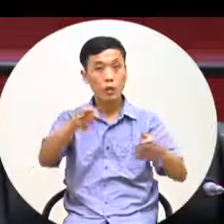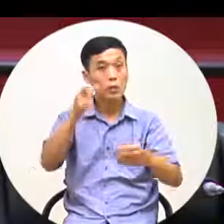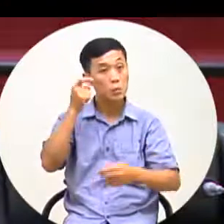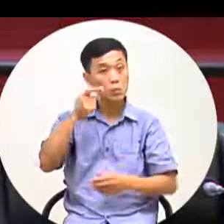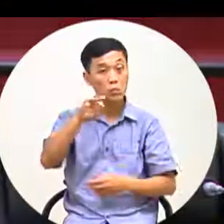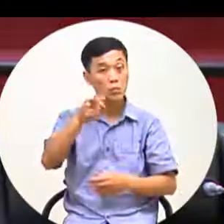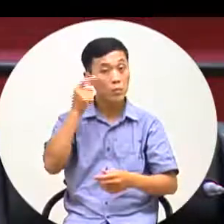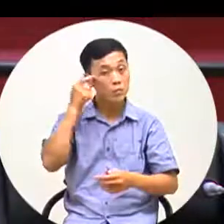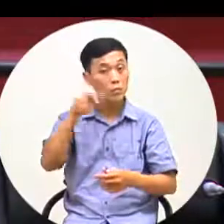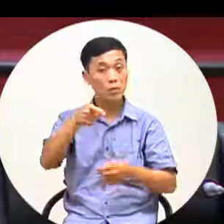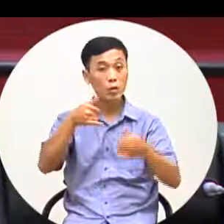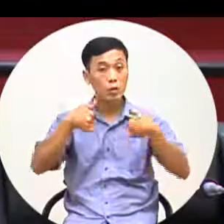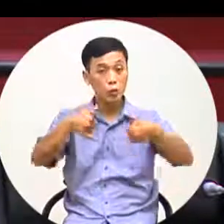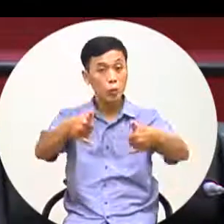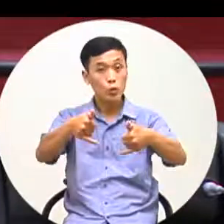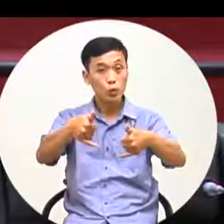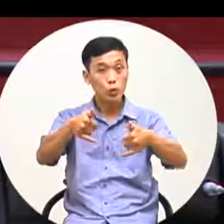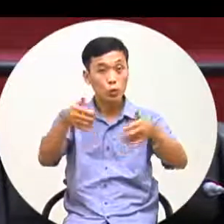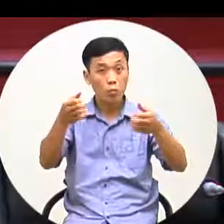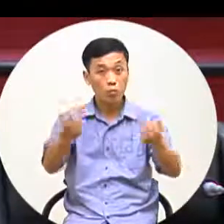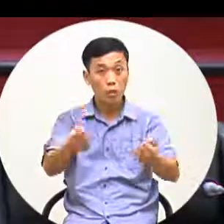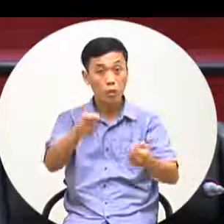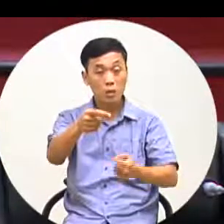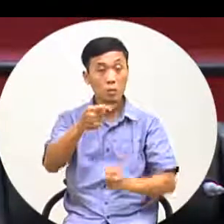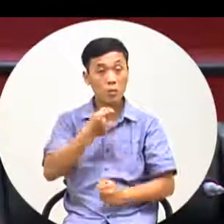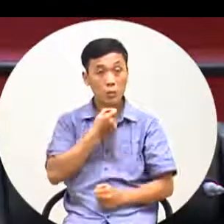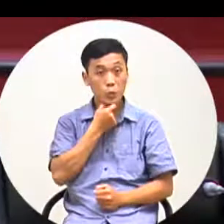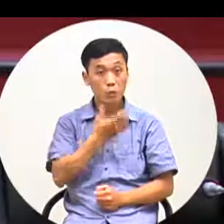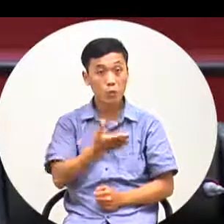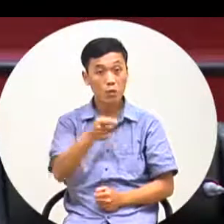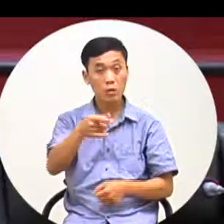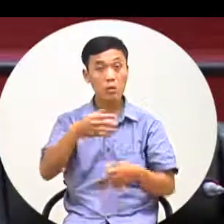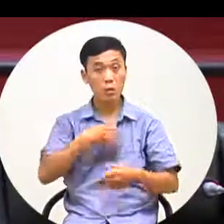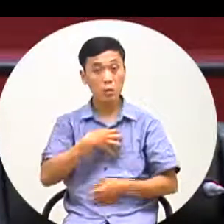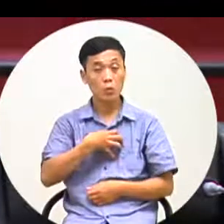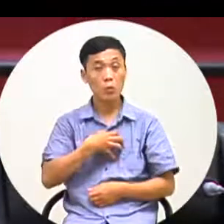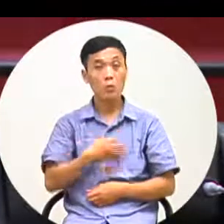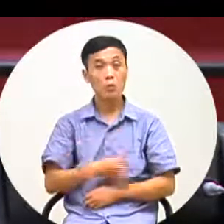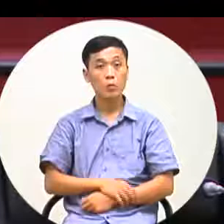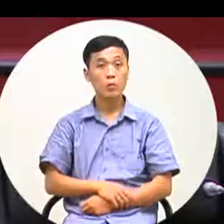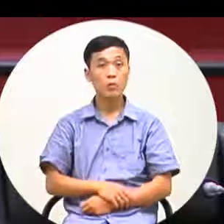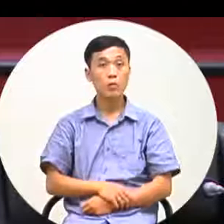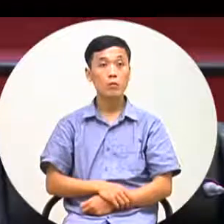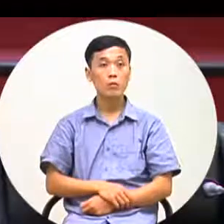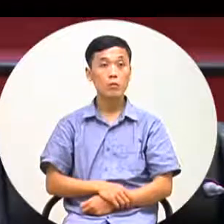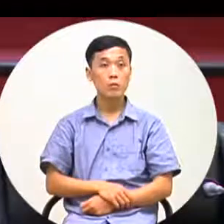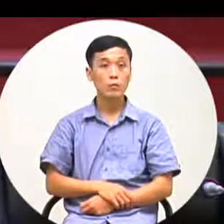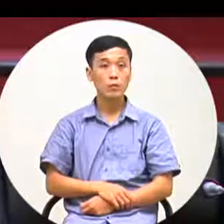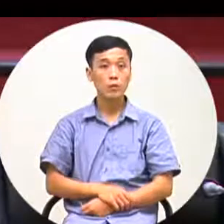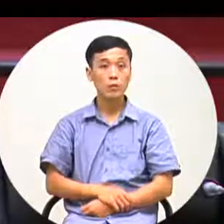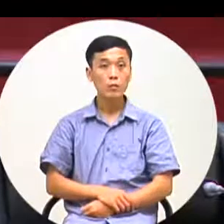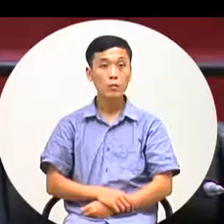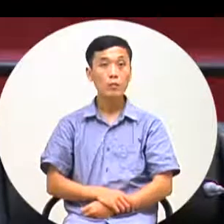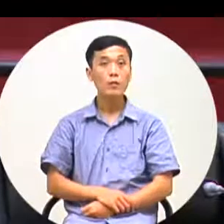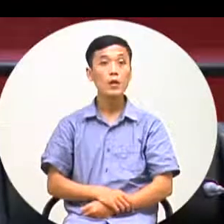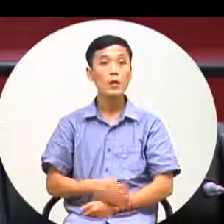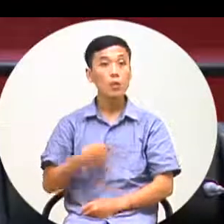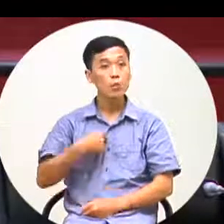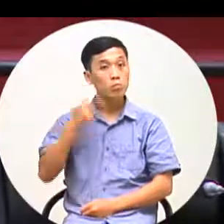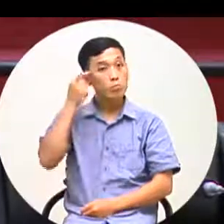我想这个是非常非常的危险的、啊，好，我想哈。还